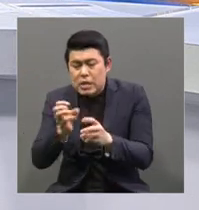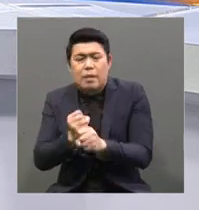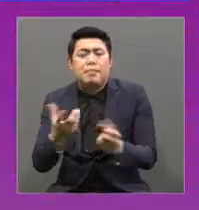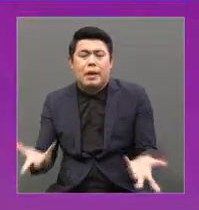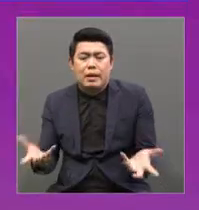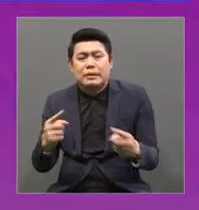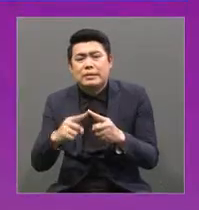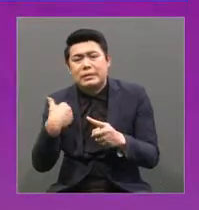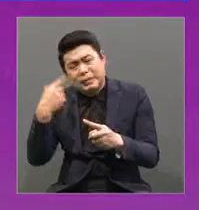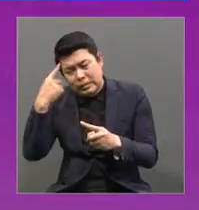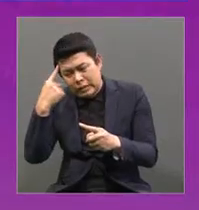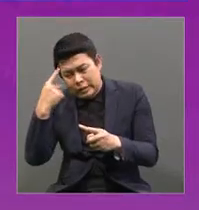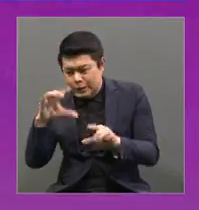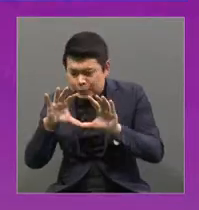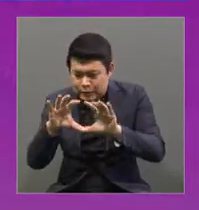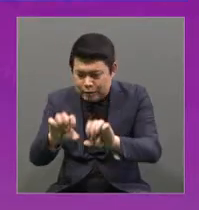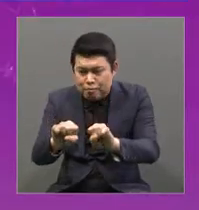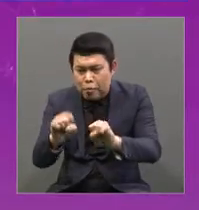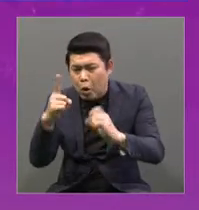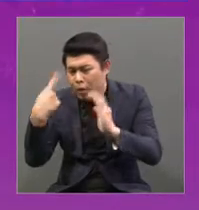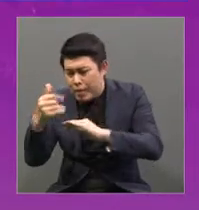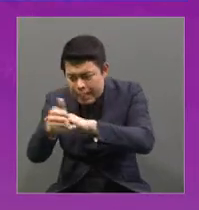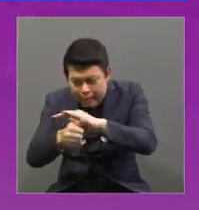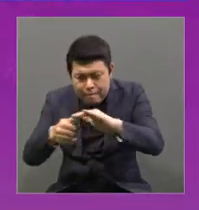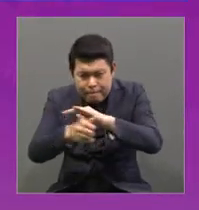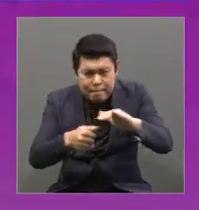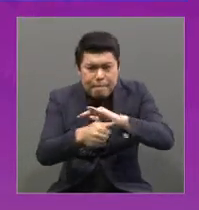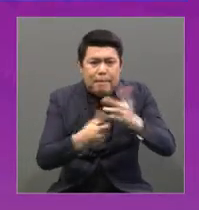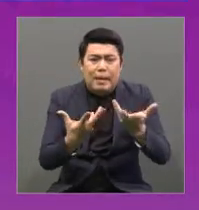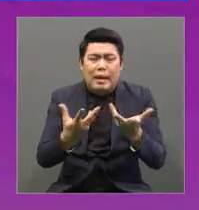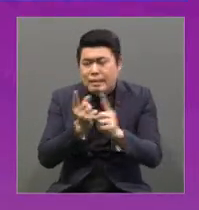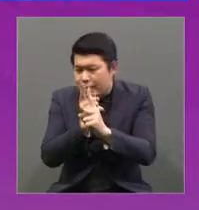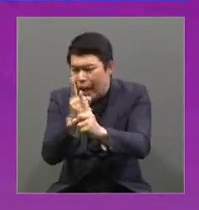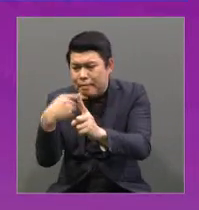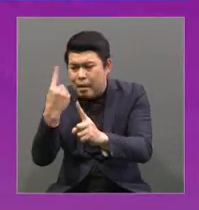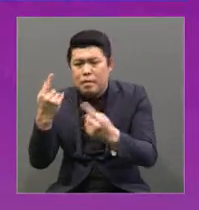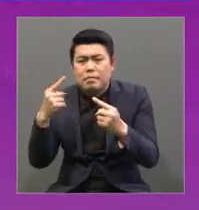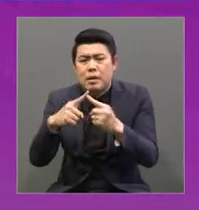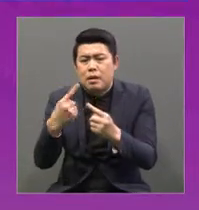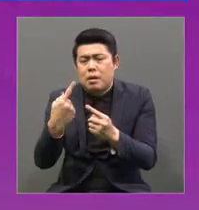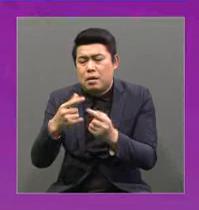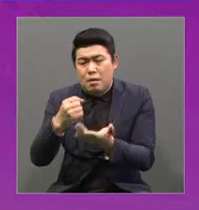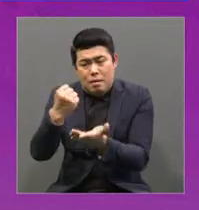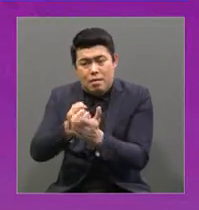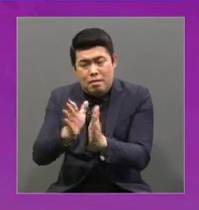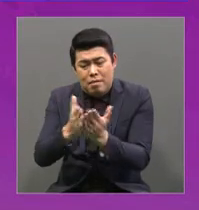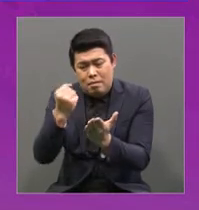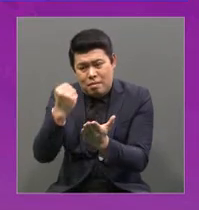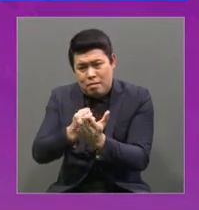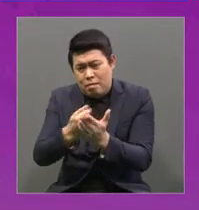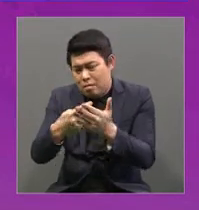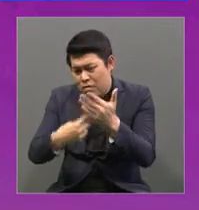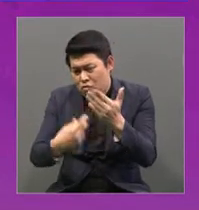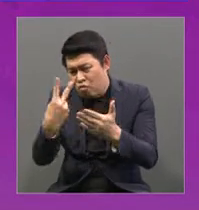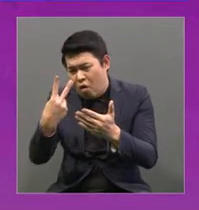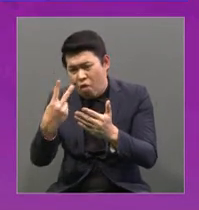นมาใช้ชื่อว่ากวาดล้างมังกรซ่อนกายค่ะคือเขาไปติดตามคนที่ถือหนังสือเดินทางมากกว่า2สัญช